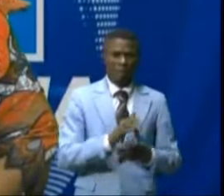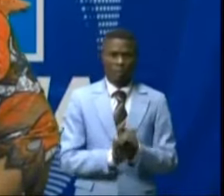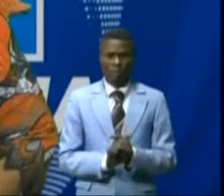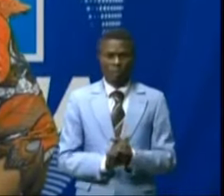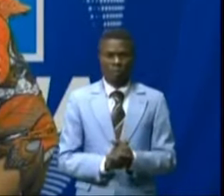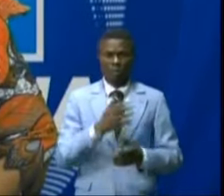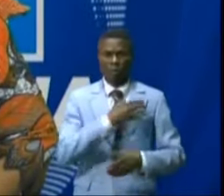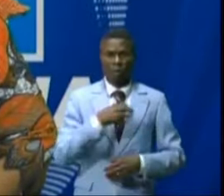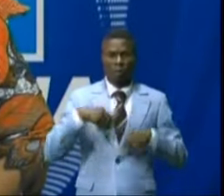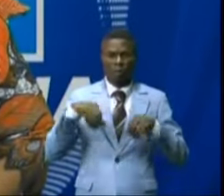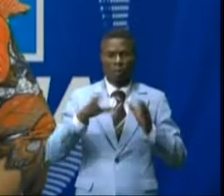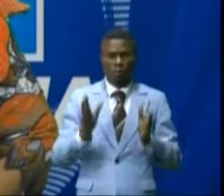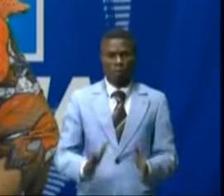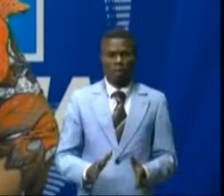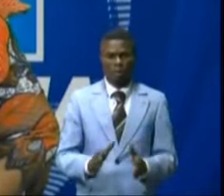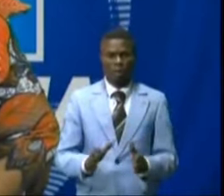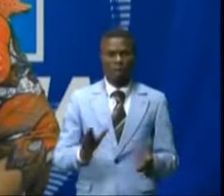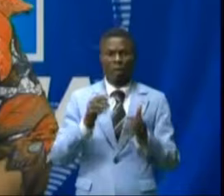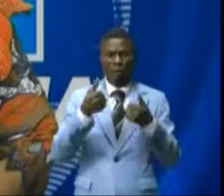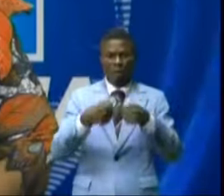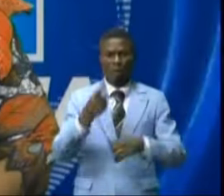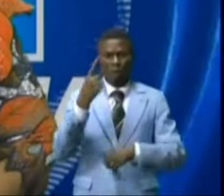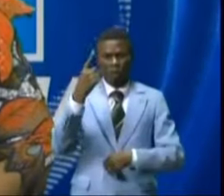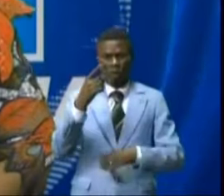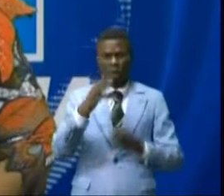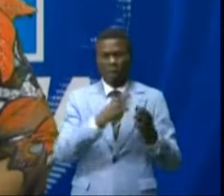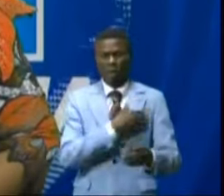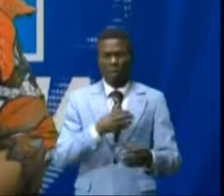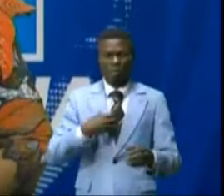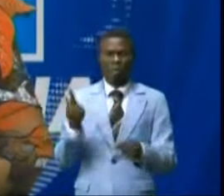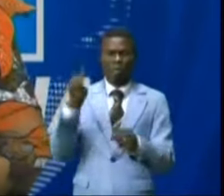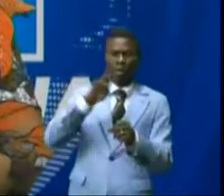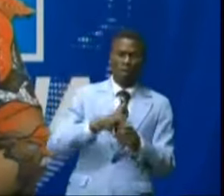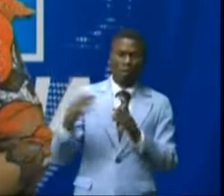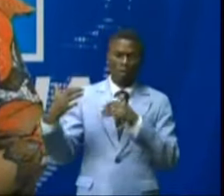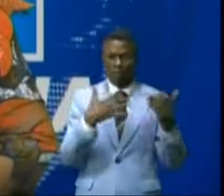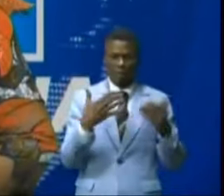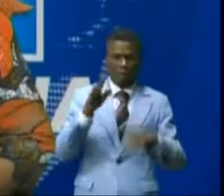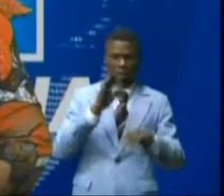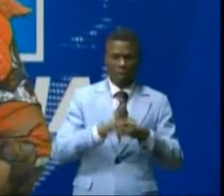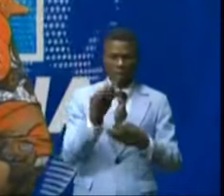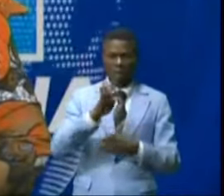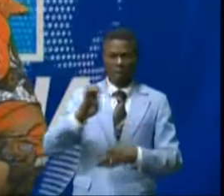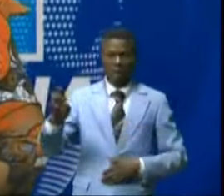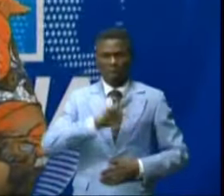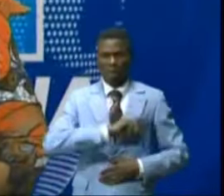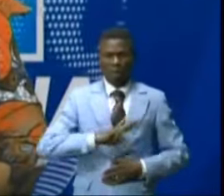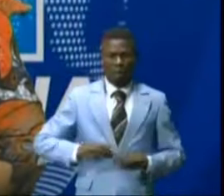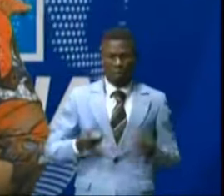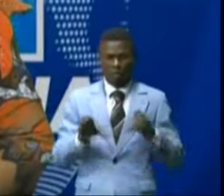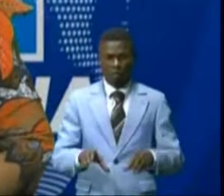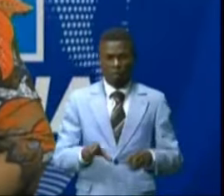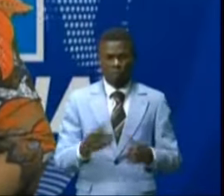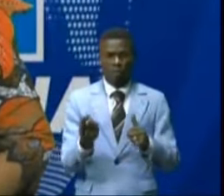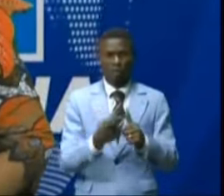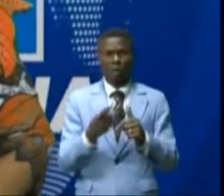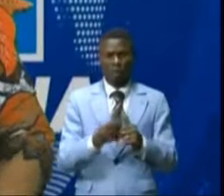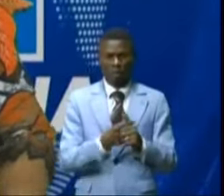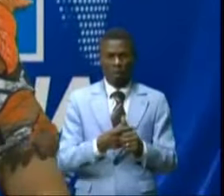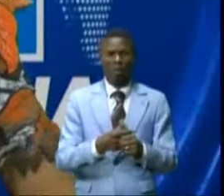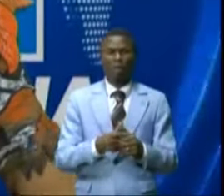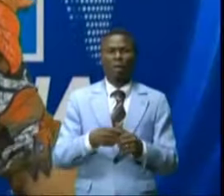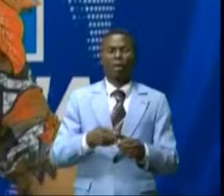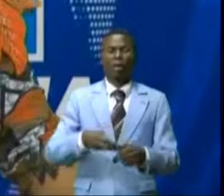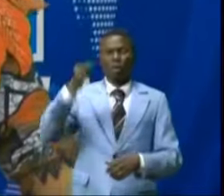Toute femme congolaise doit être solidaire avec les femmes victimes de la guerre d'agression qui secoue la partie est du pays, en particulier celle